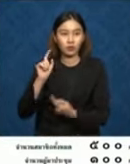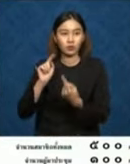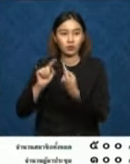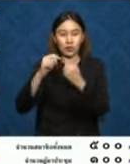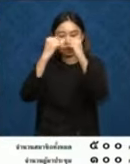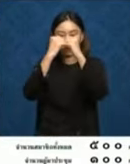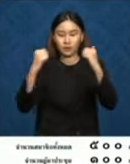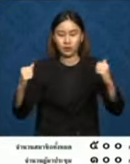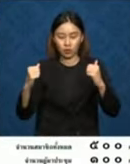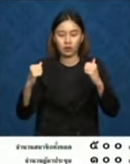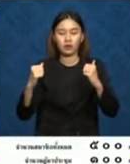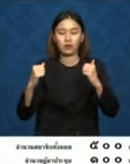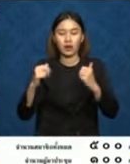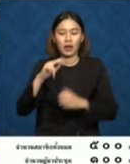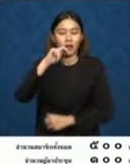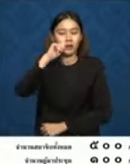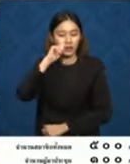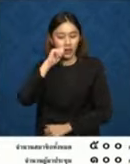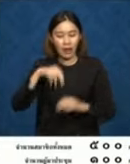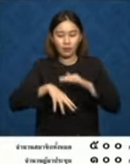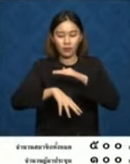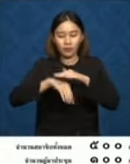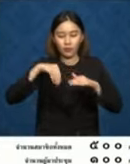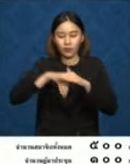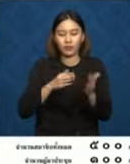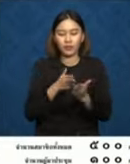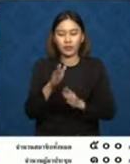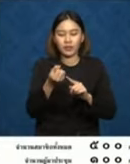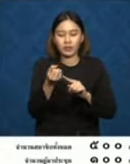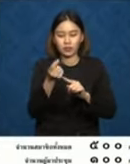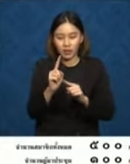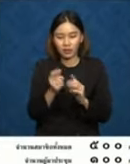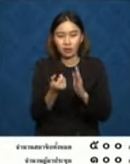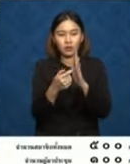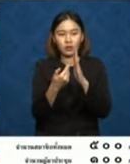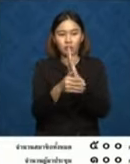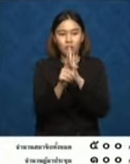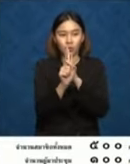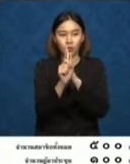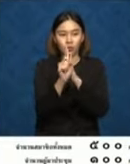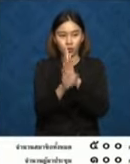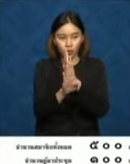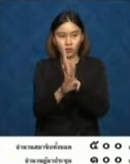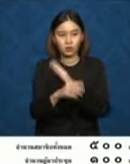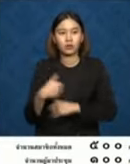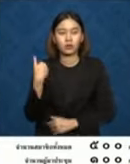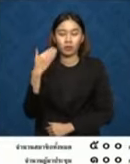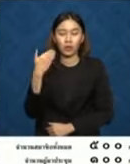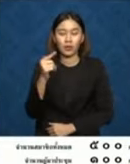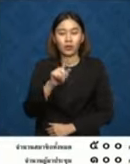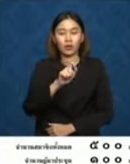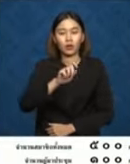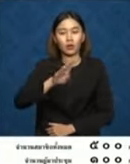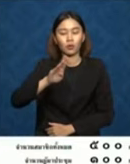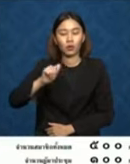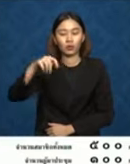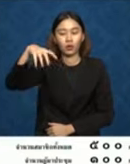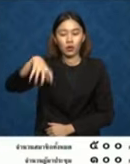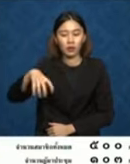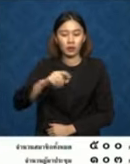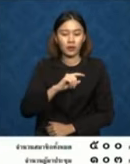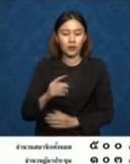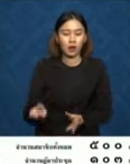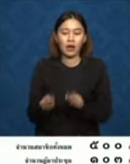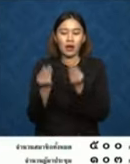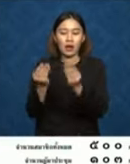ำนักทรัพยากรน้ำบาดาลเขต11จังหวัดอุบลราชธานีต่อมาอบต.พยุได้มอบให้ก